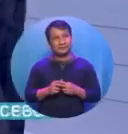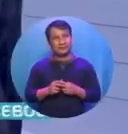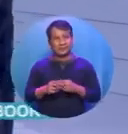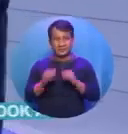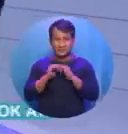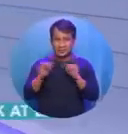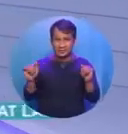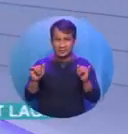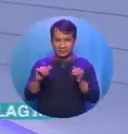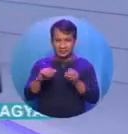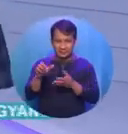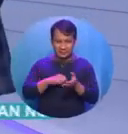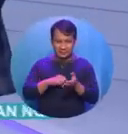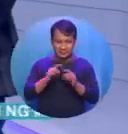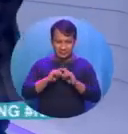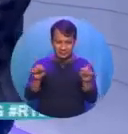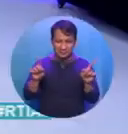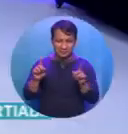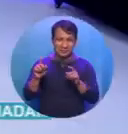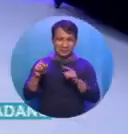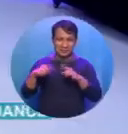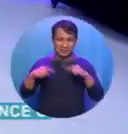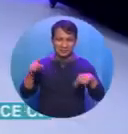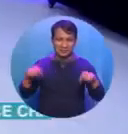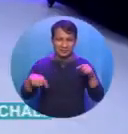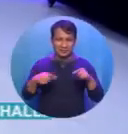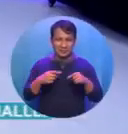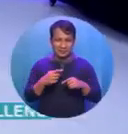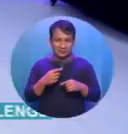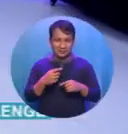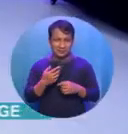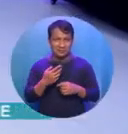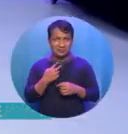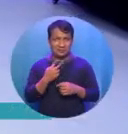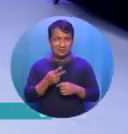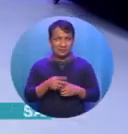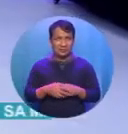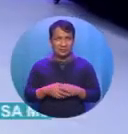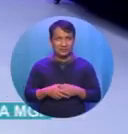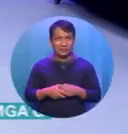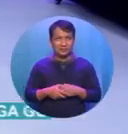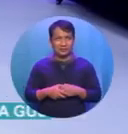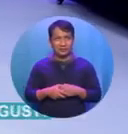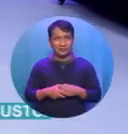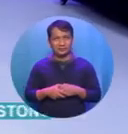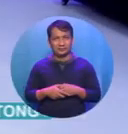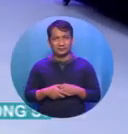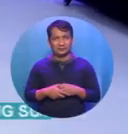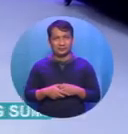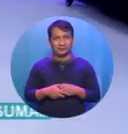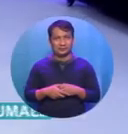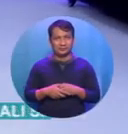Parehong script. Wait, ibahin mo ng script. Medyo yung boses. Hello? Hello?